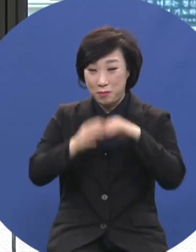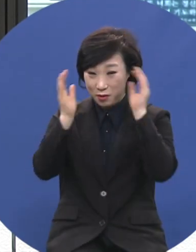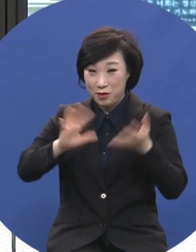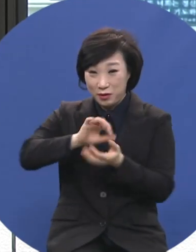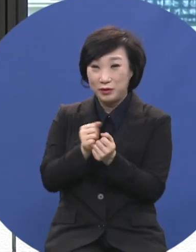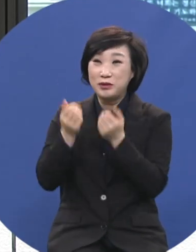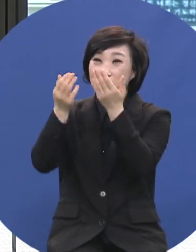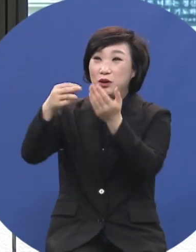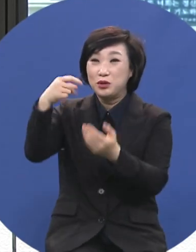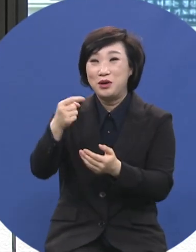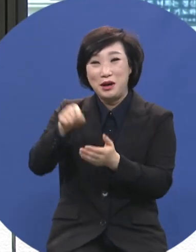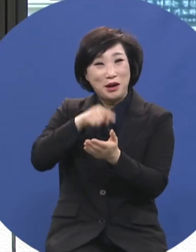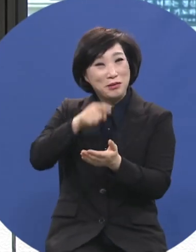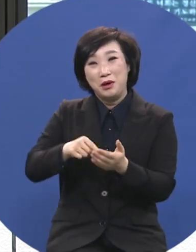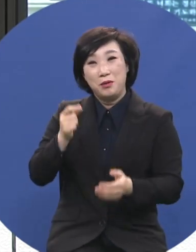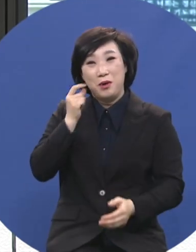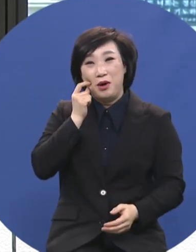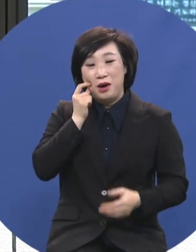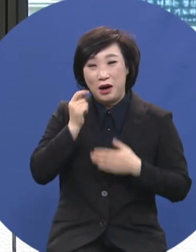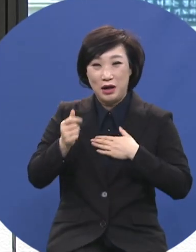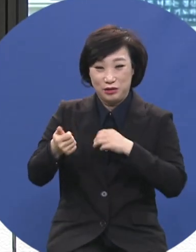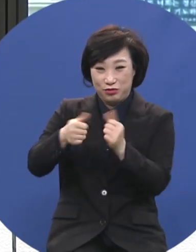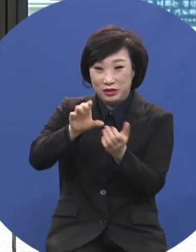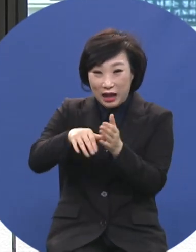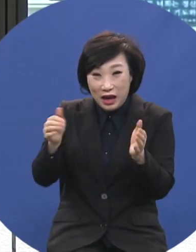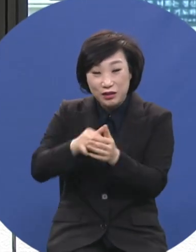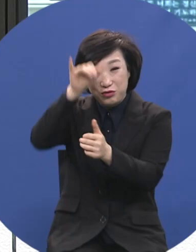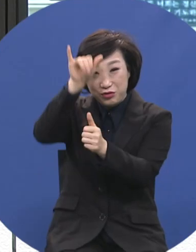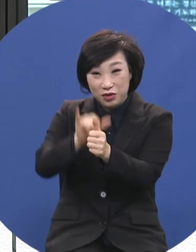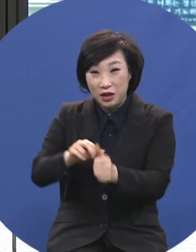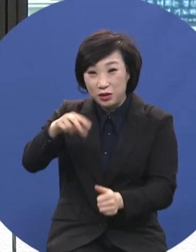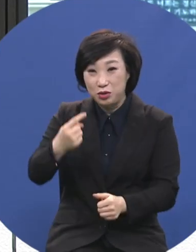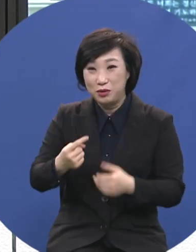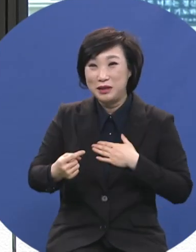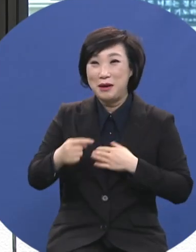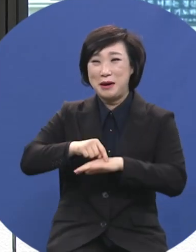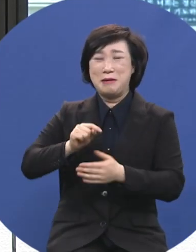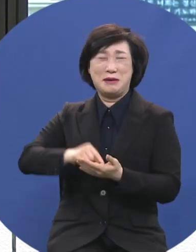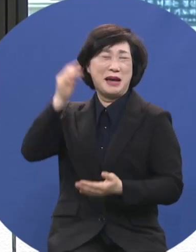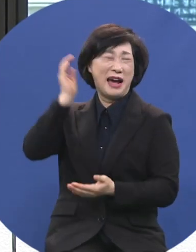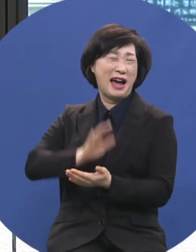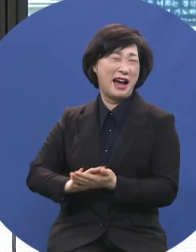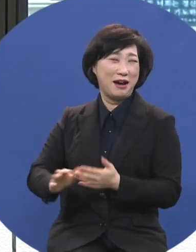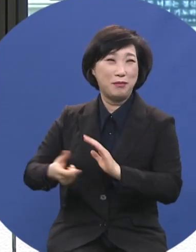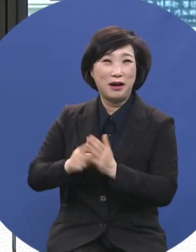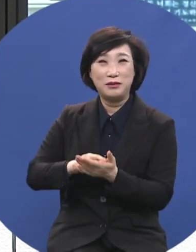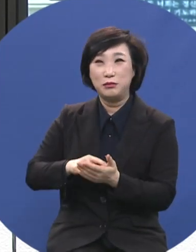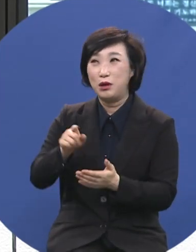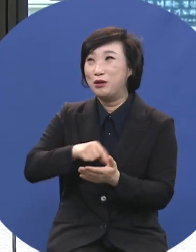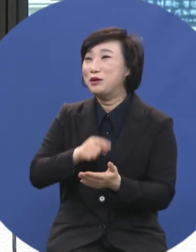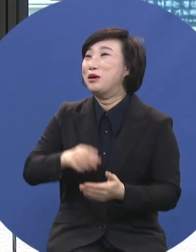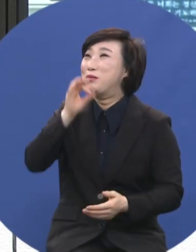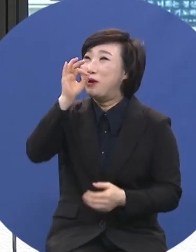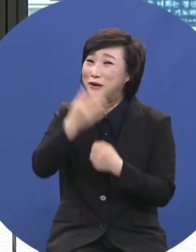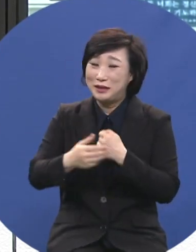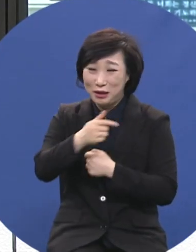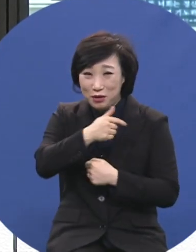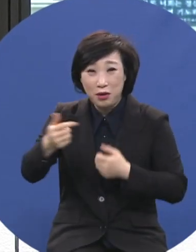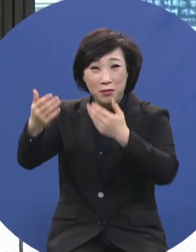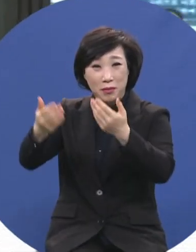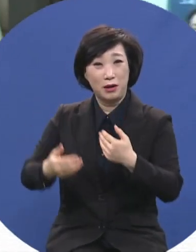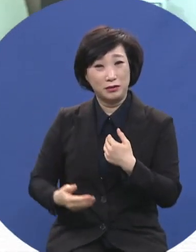들여도 갚을 길 없고 죽도록 충성해도 속이 시원할 만큼 갚을 길 없는 은혜인데